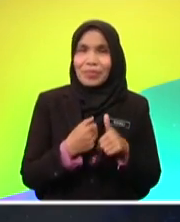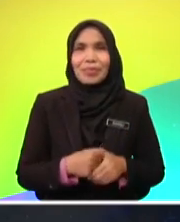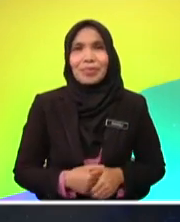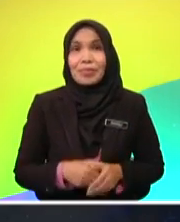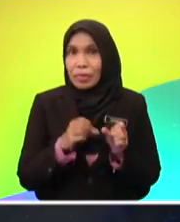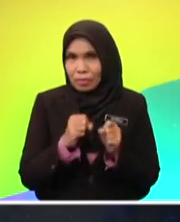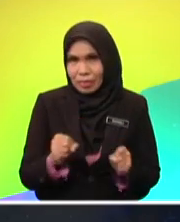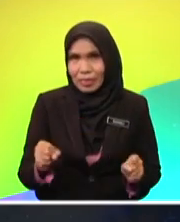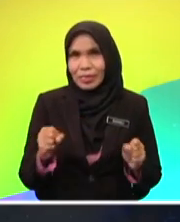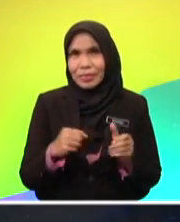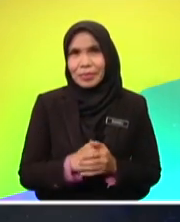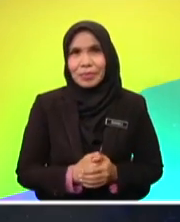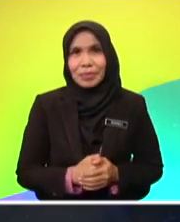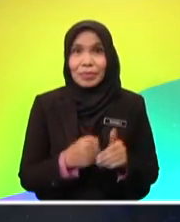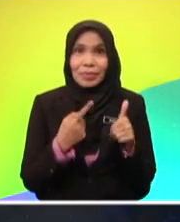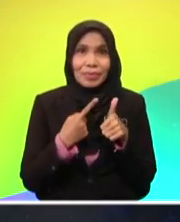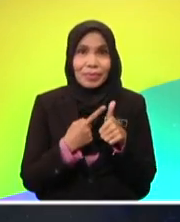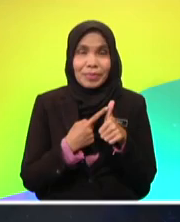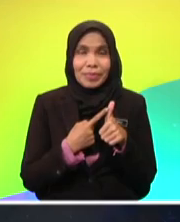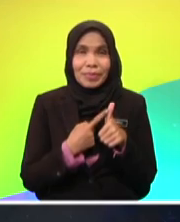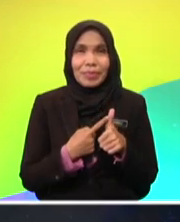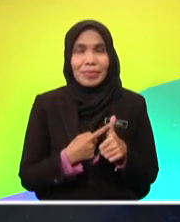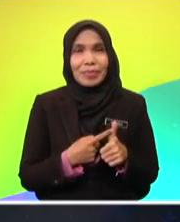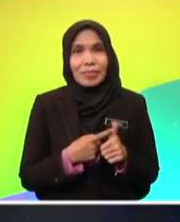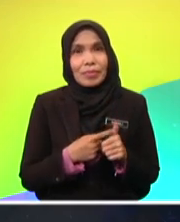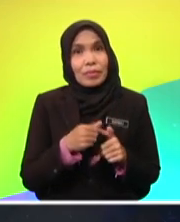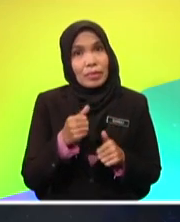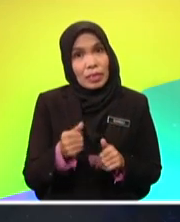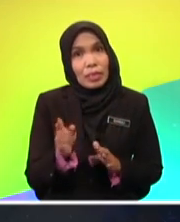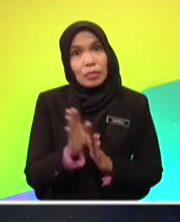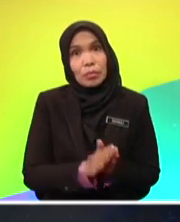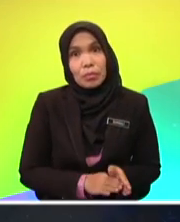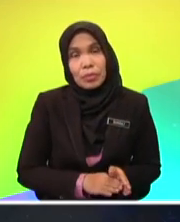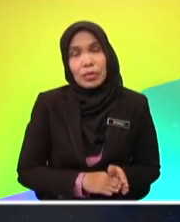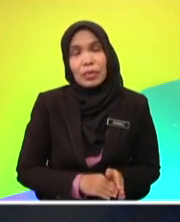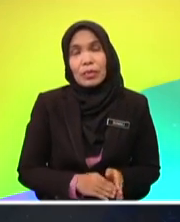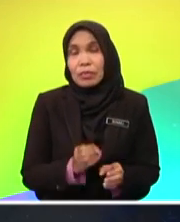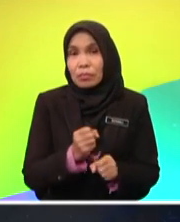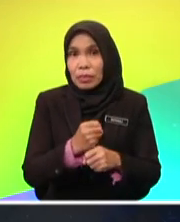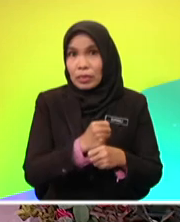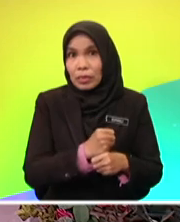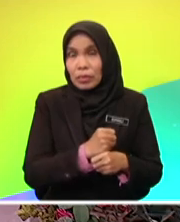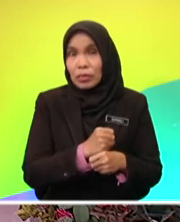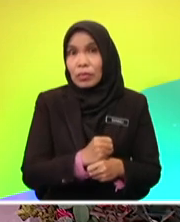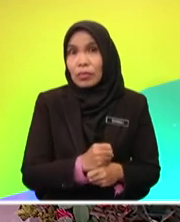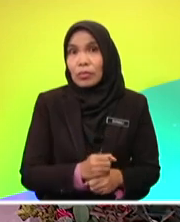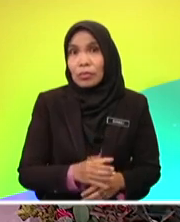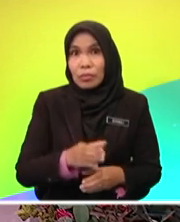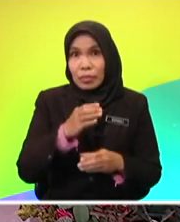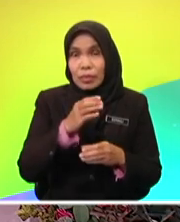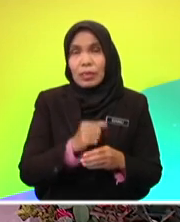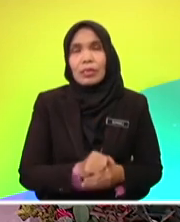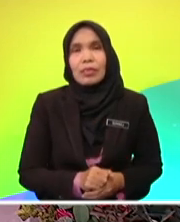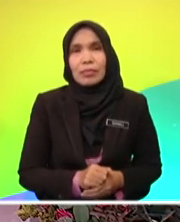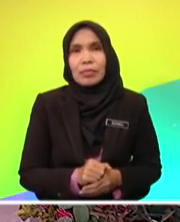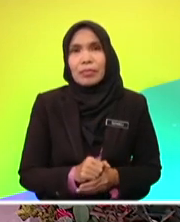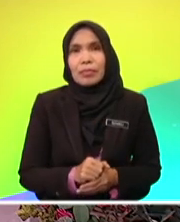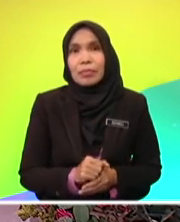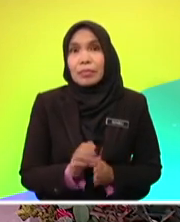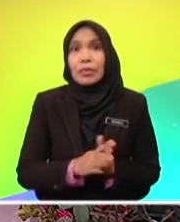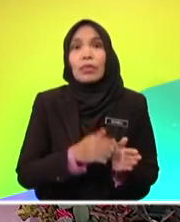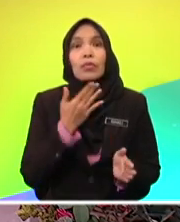cikgu. Okey, pertama. Ia berbentuk batang, berwarna kuning dan mempunyai bulu lebat.